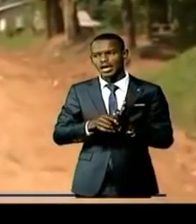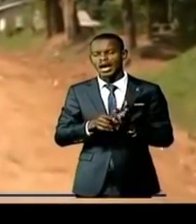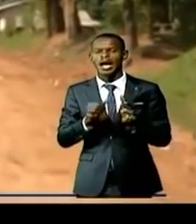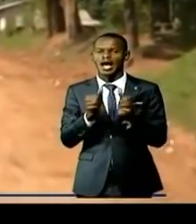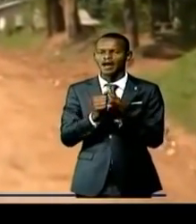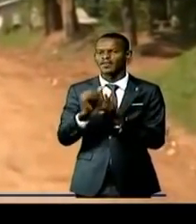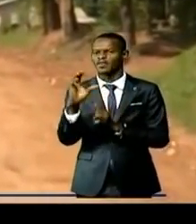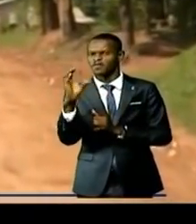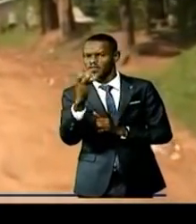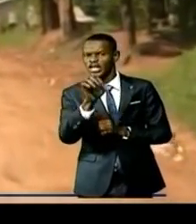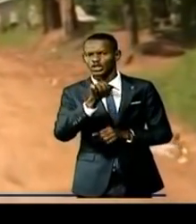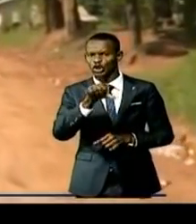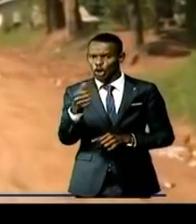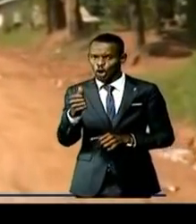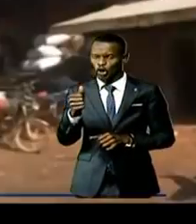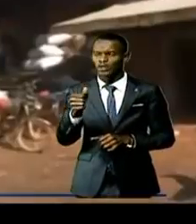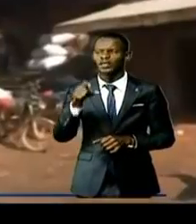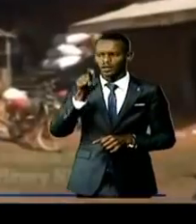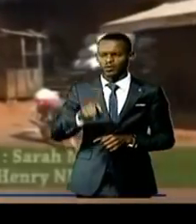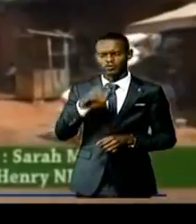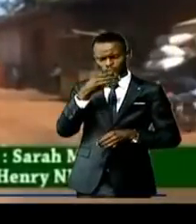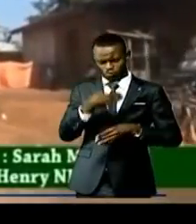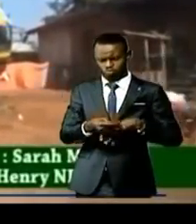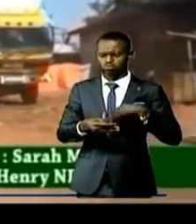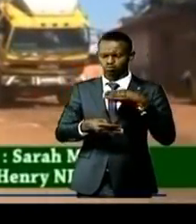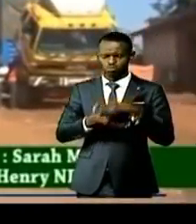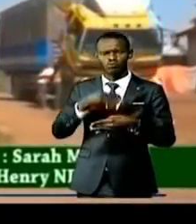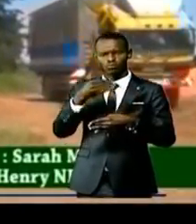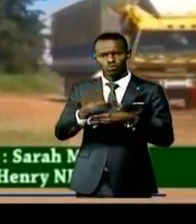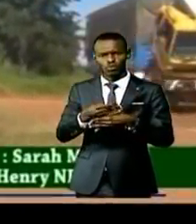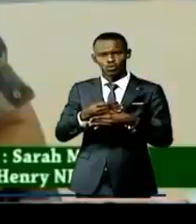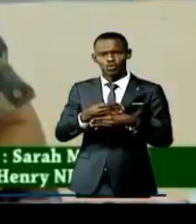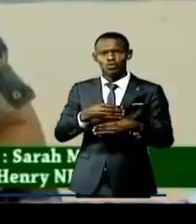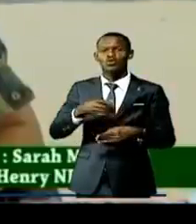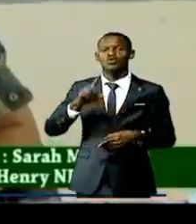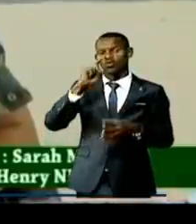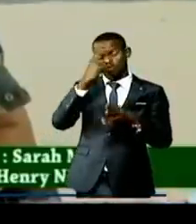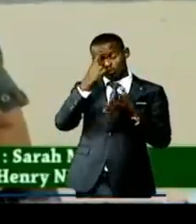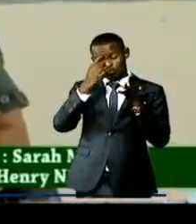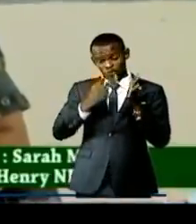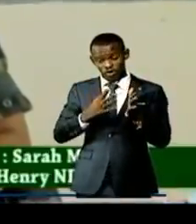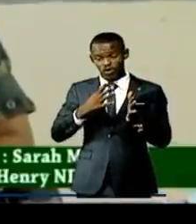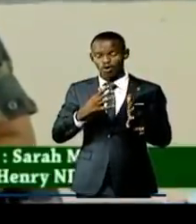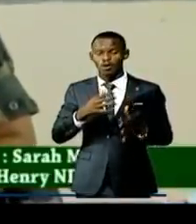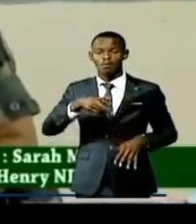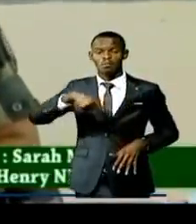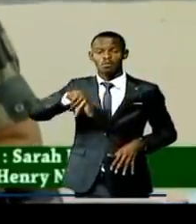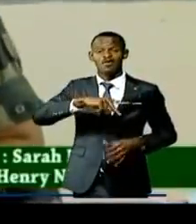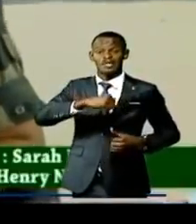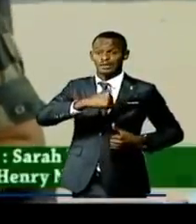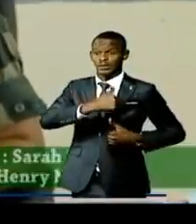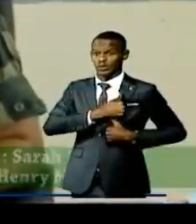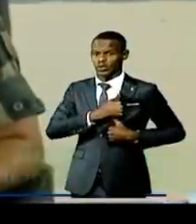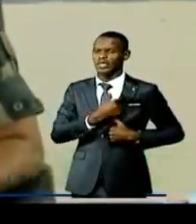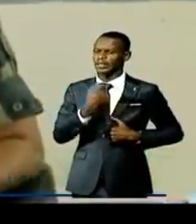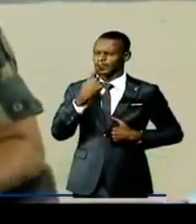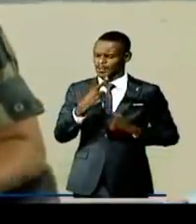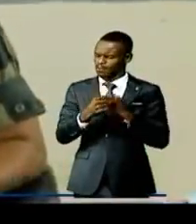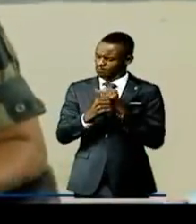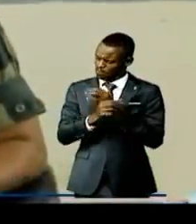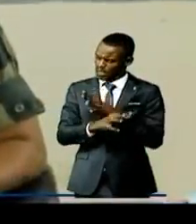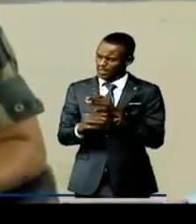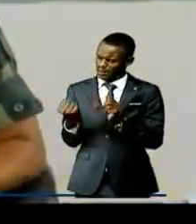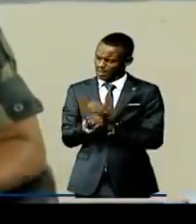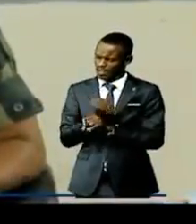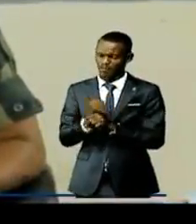la volonté de l'administration militaire chapeautée par le lieutenant-général Luboya Kachama Djouni de travailler davantage pour le